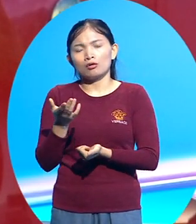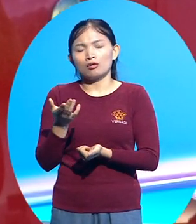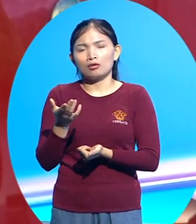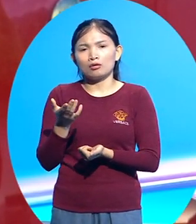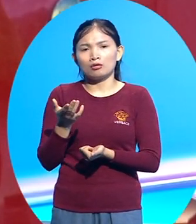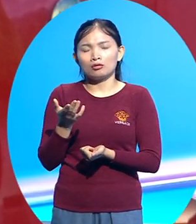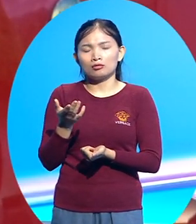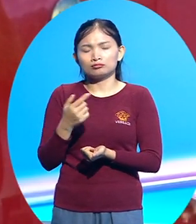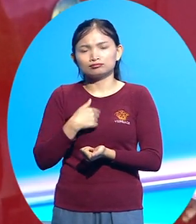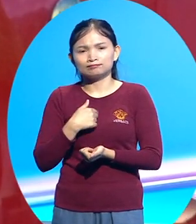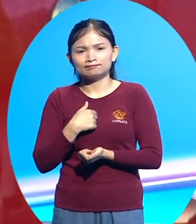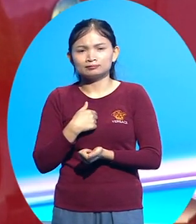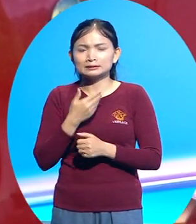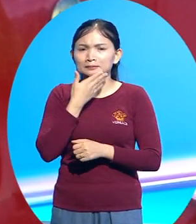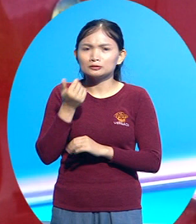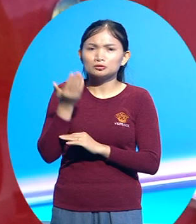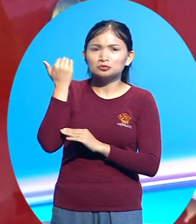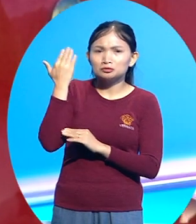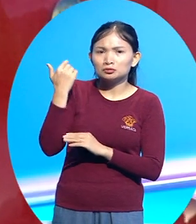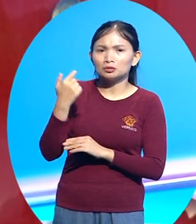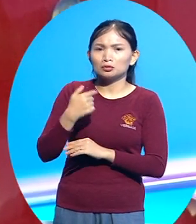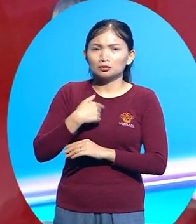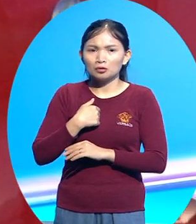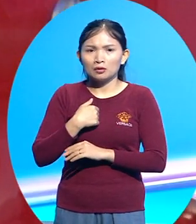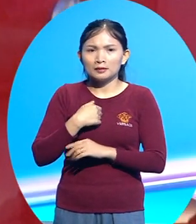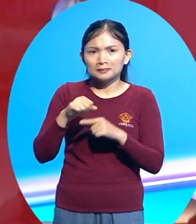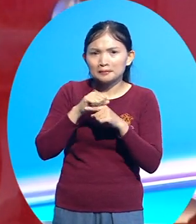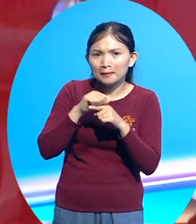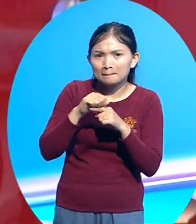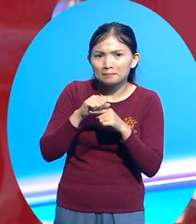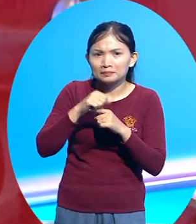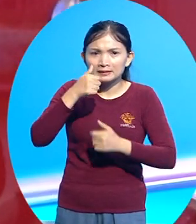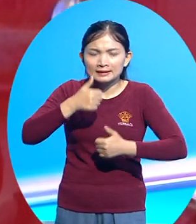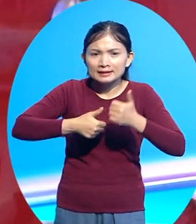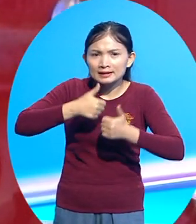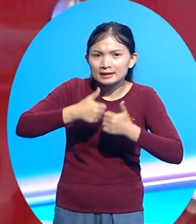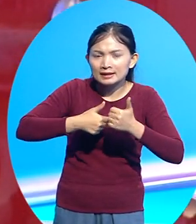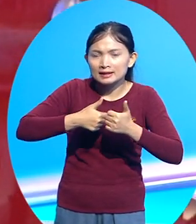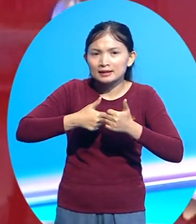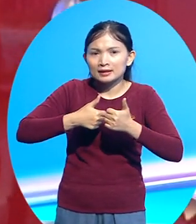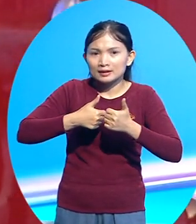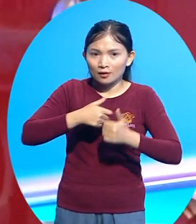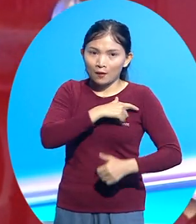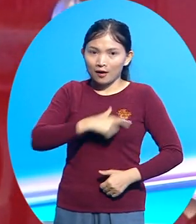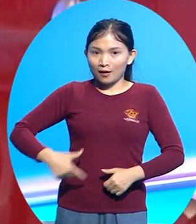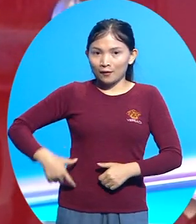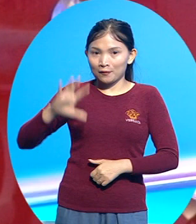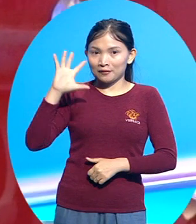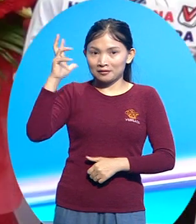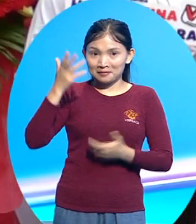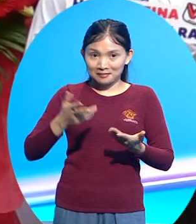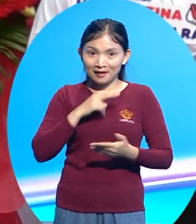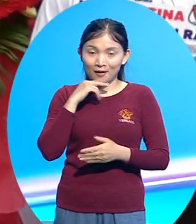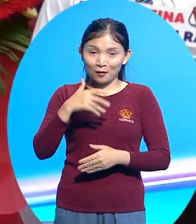ở Justina và đặc biệt là trong cái quãng thời gian mà Hà training ở Team Miss World thì kỹ năng tiếng Anh bây giờ của Đỗ Hà đã tốt hơn rất là